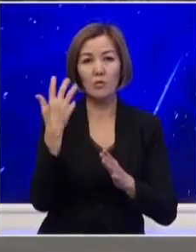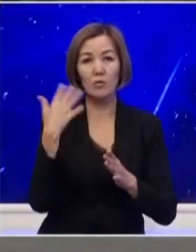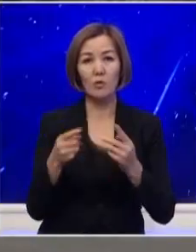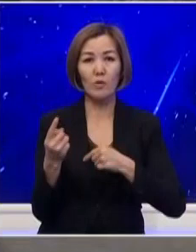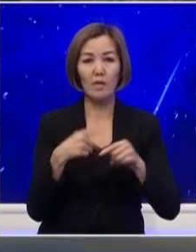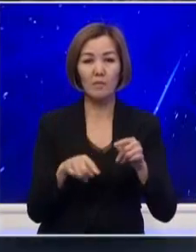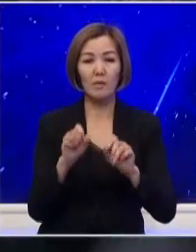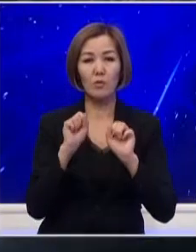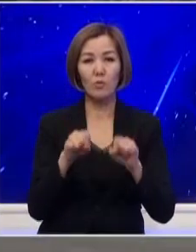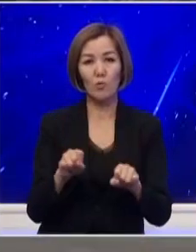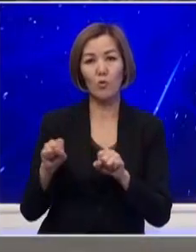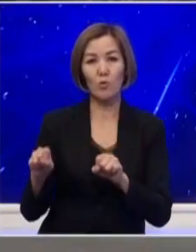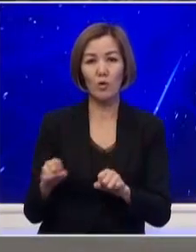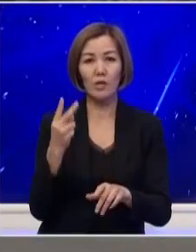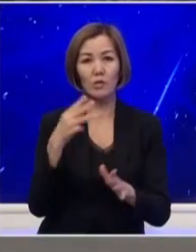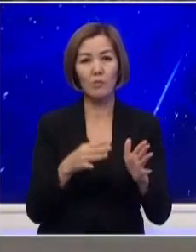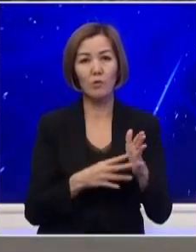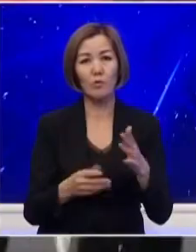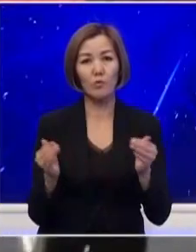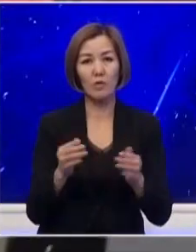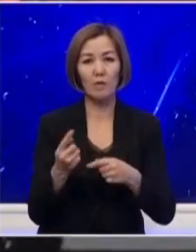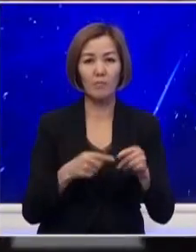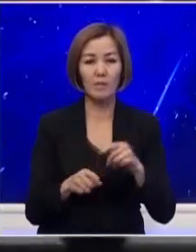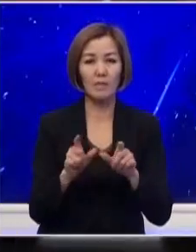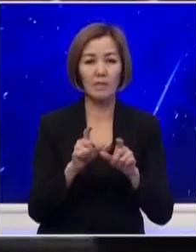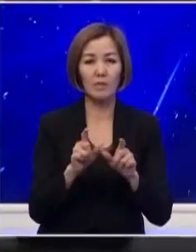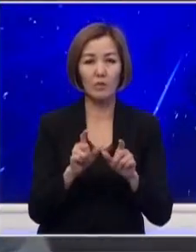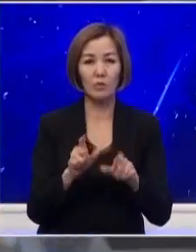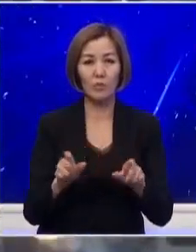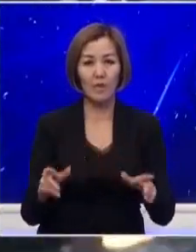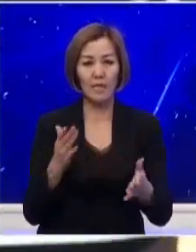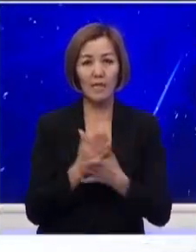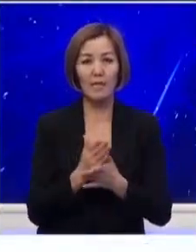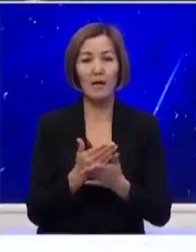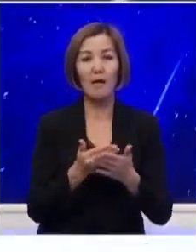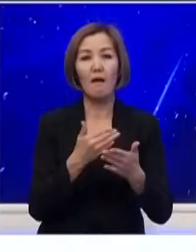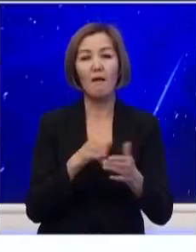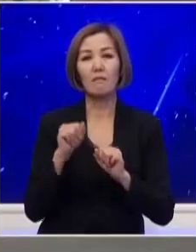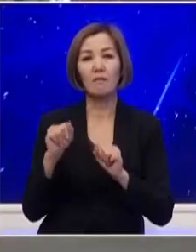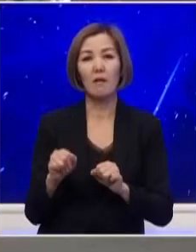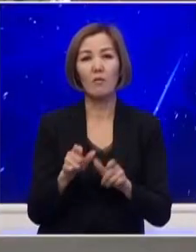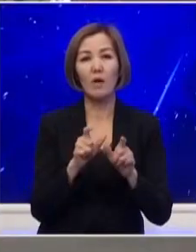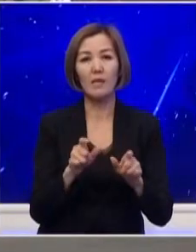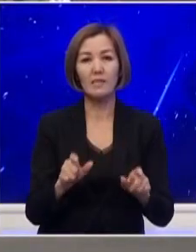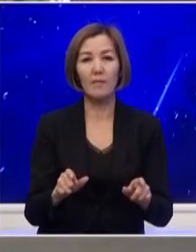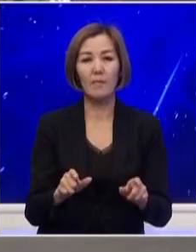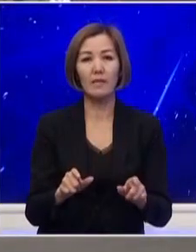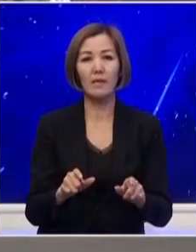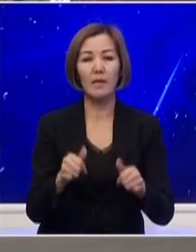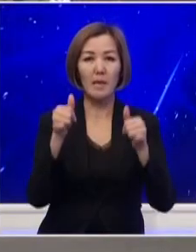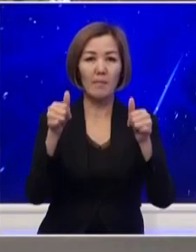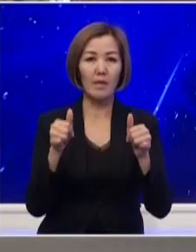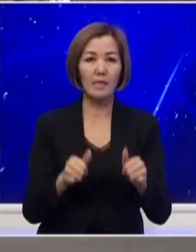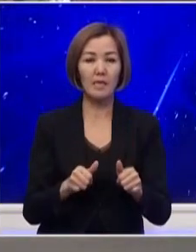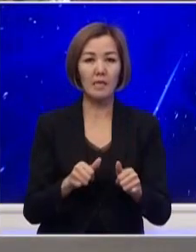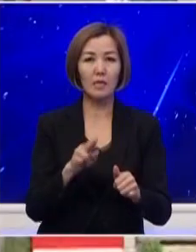кәсіпкердің құқығы қорғалған. Оның 29-ы шағын бизнес субъектілері. Сонымен қатар алдын алу мақсатында азаматтар арнайы ілінген